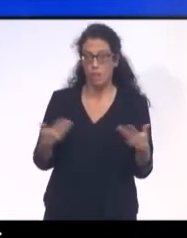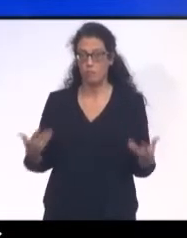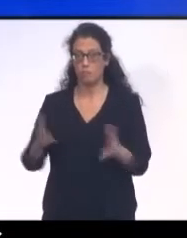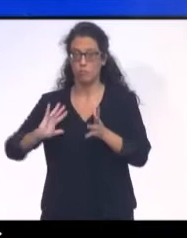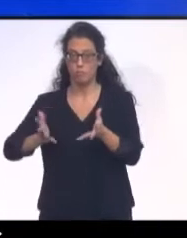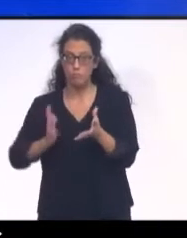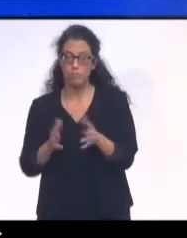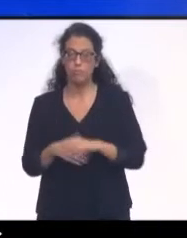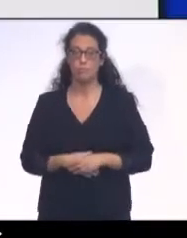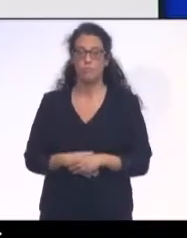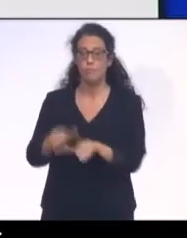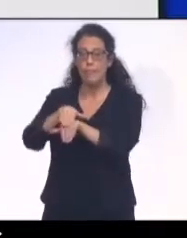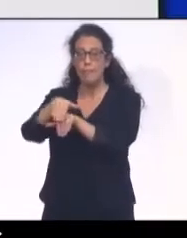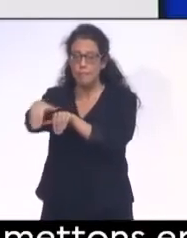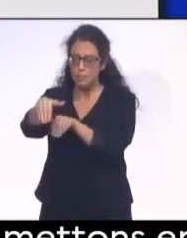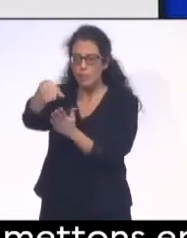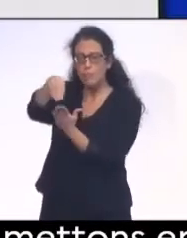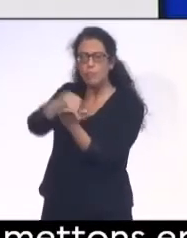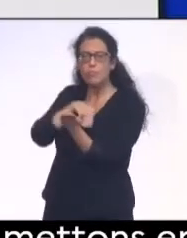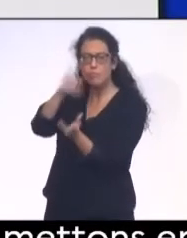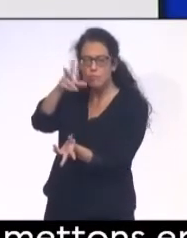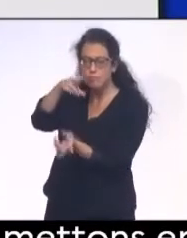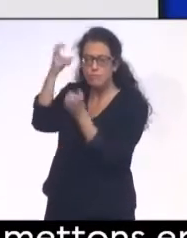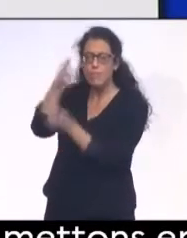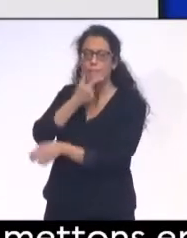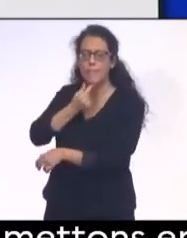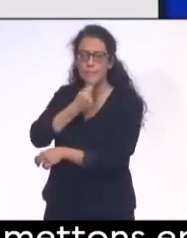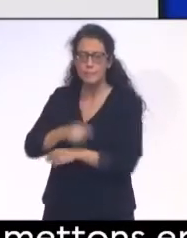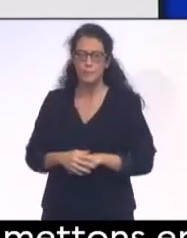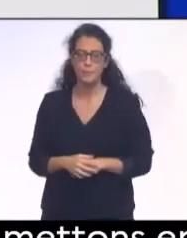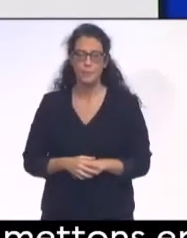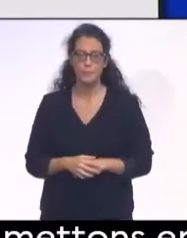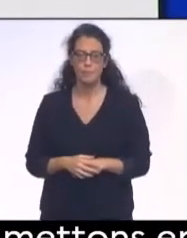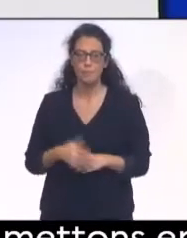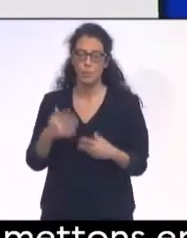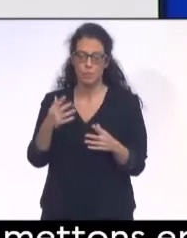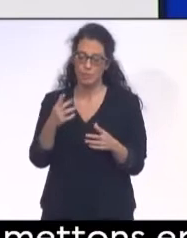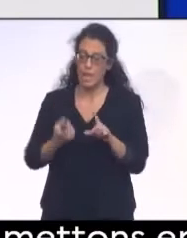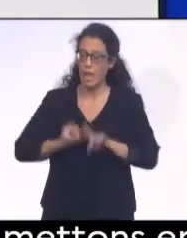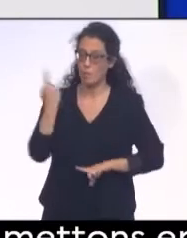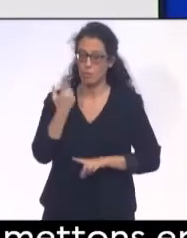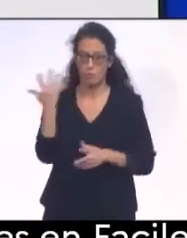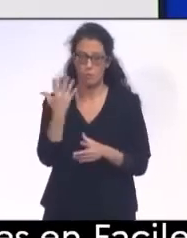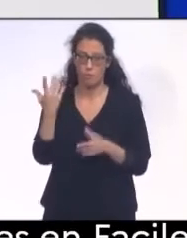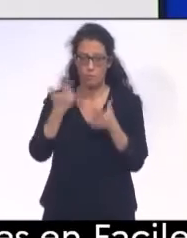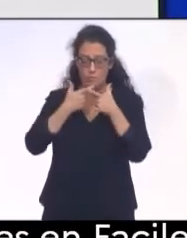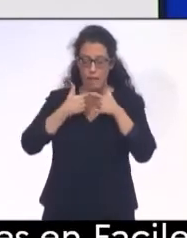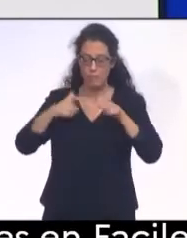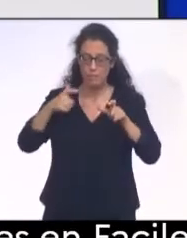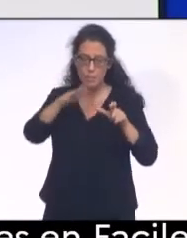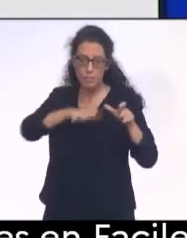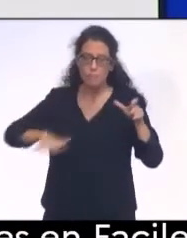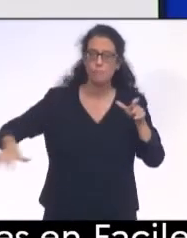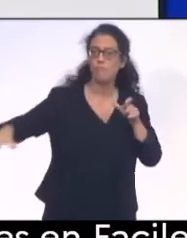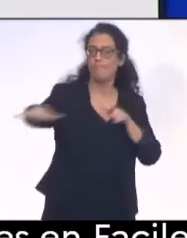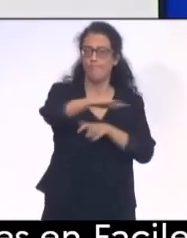de fiches en facile à lire et à comprendre pour toutes les informations. Il est capital de garder cette accessibilité universelle